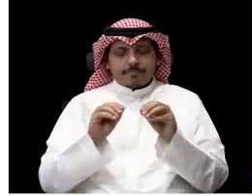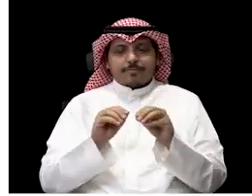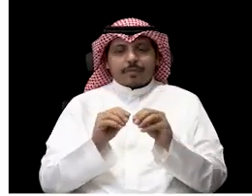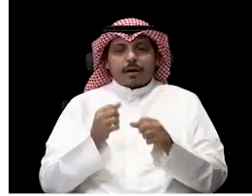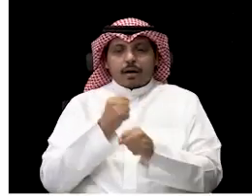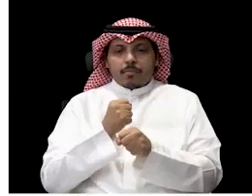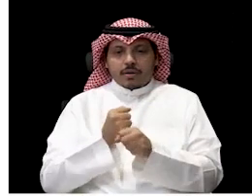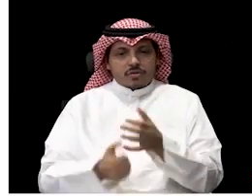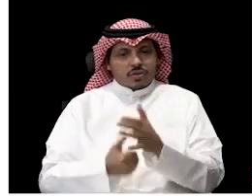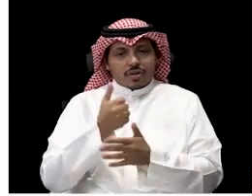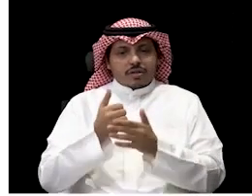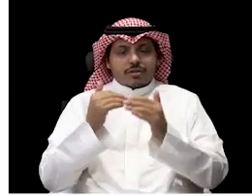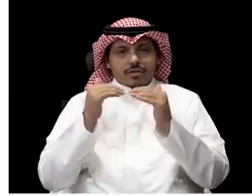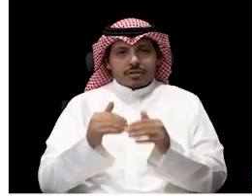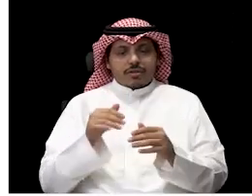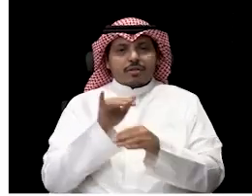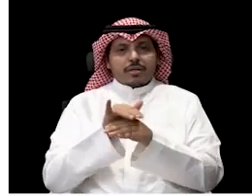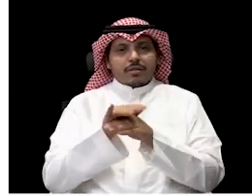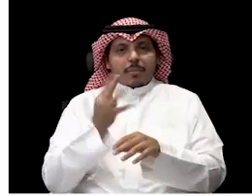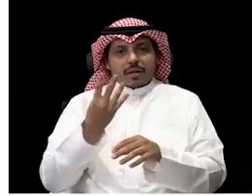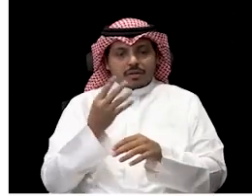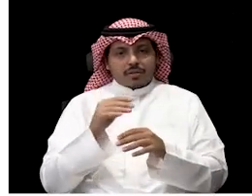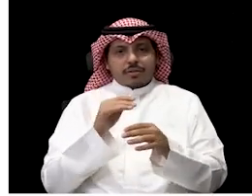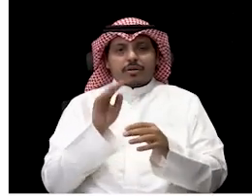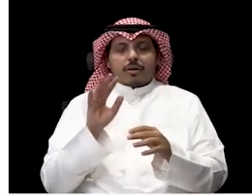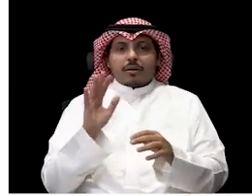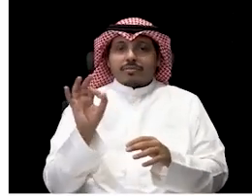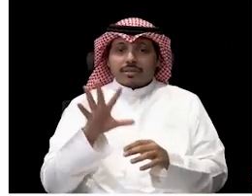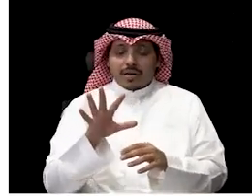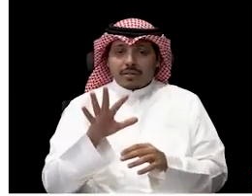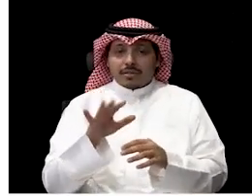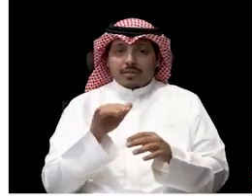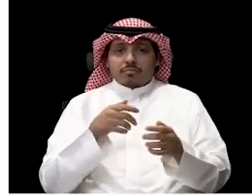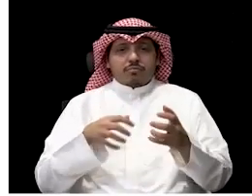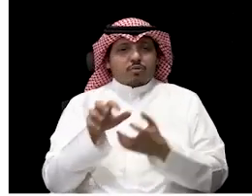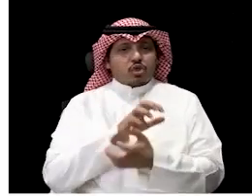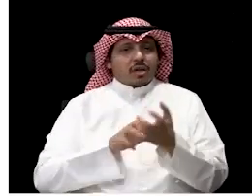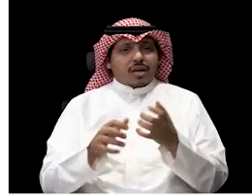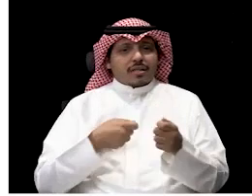وفي الدرس الخامس عشر الاقتصاد الوطني، ثم المشكلات الاقتصادية.